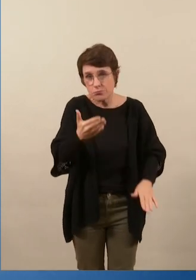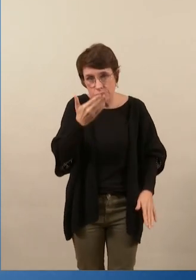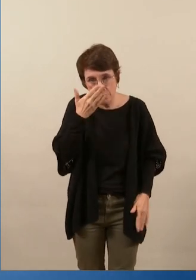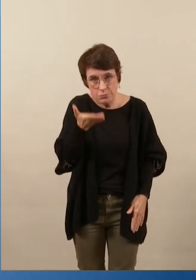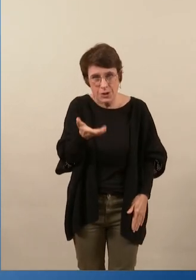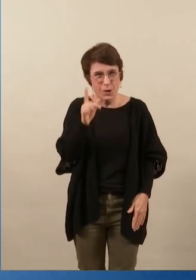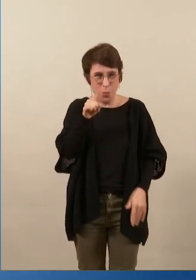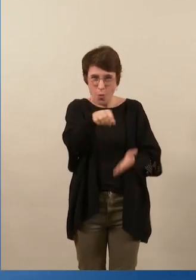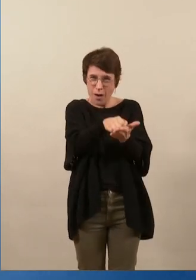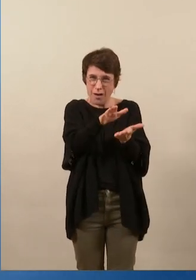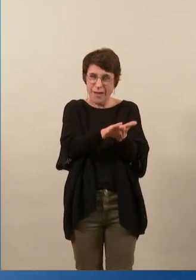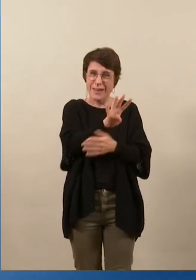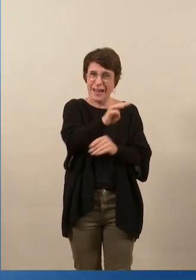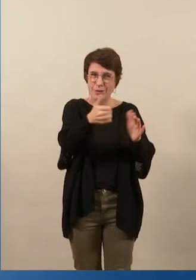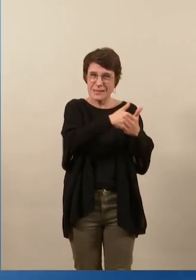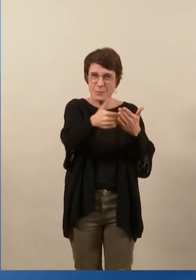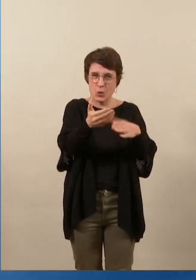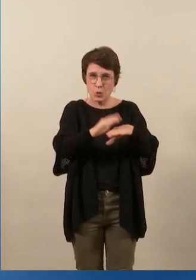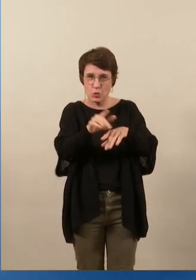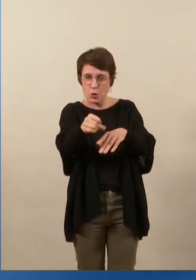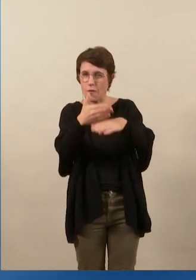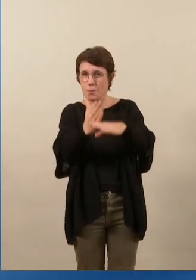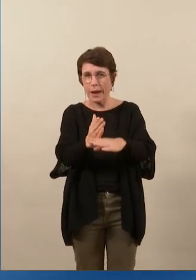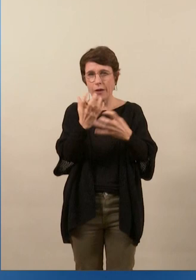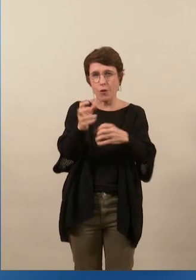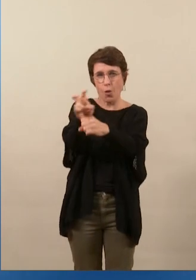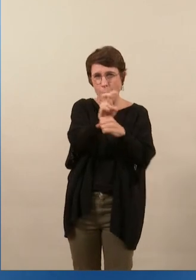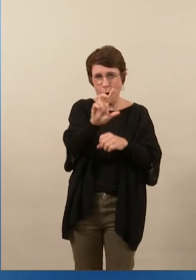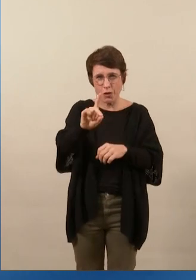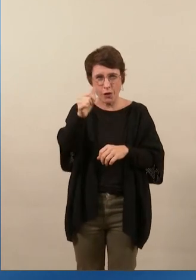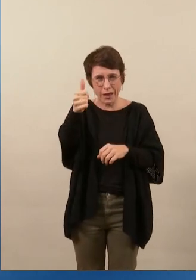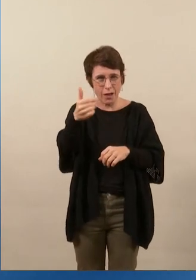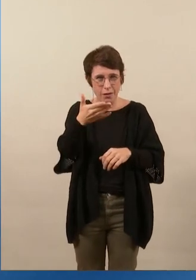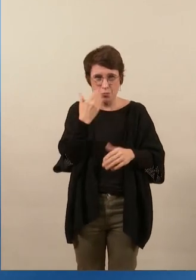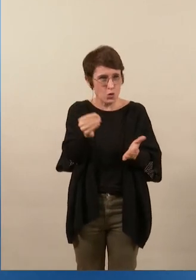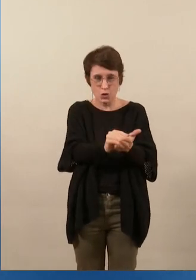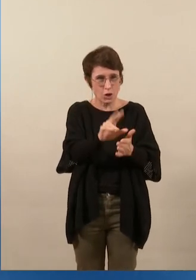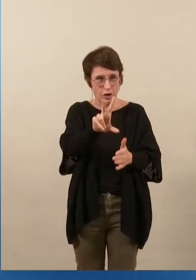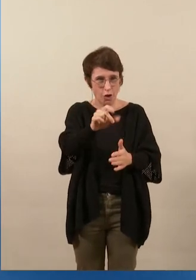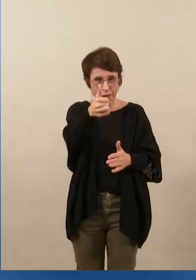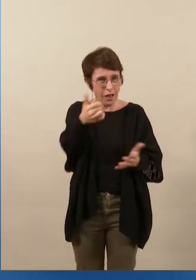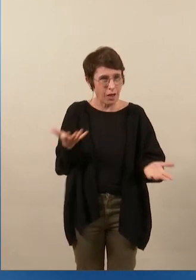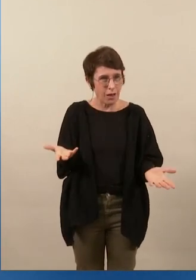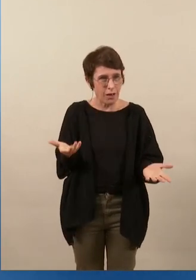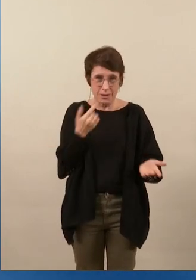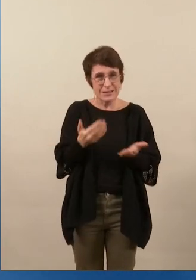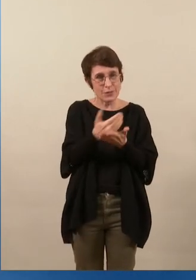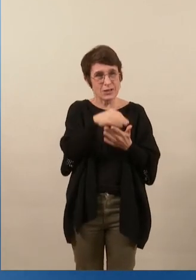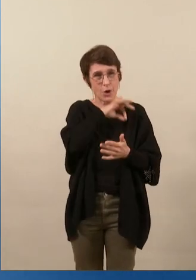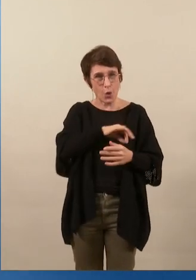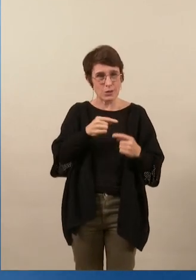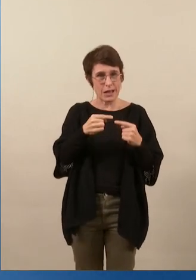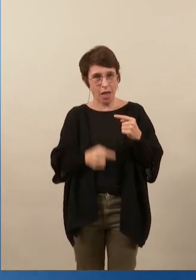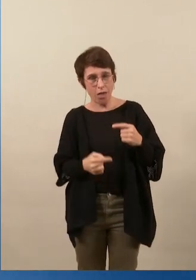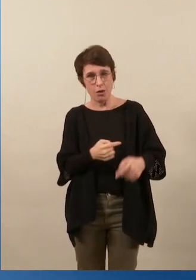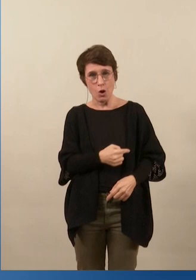inscrire 46 millions d'emprintts nouveaux si on en prévoit de n'en faire que 31 si vous diminuez vosre recette de 15 millions excusez du peu cela ne veut-il